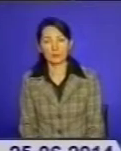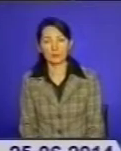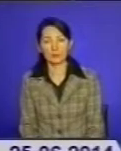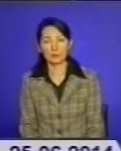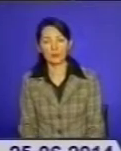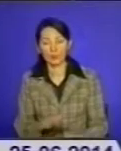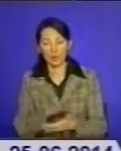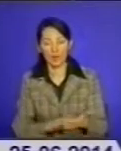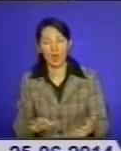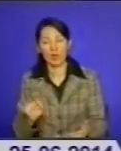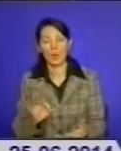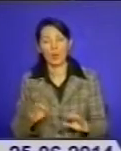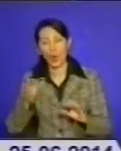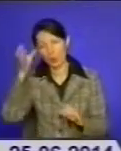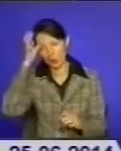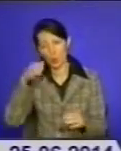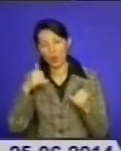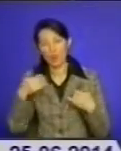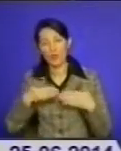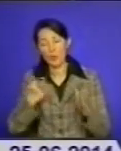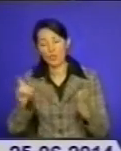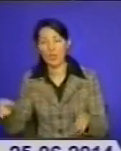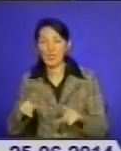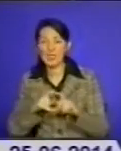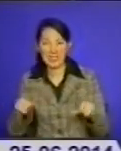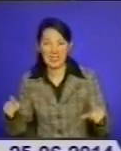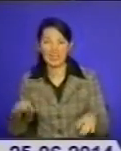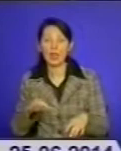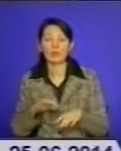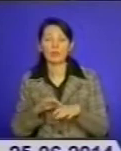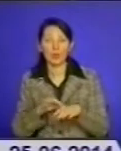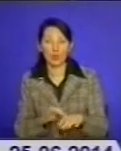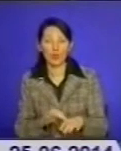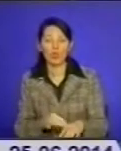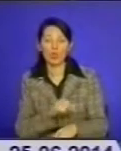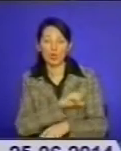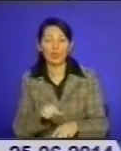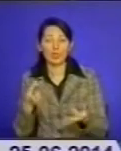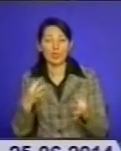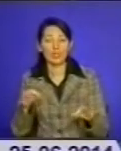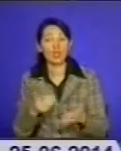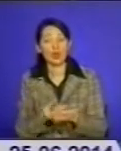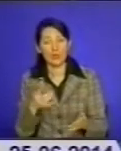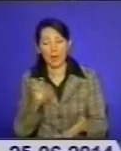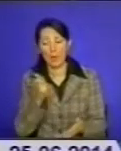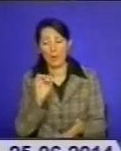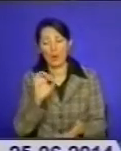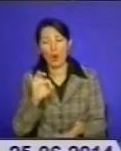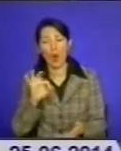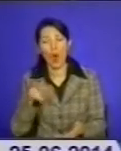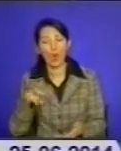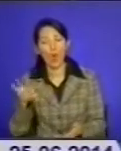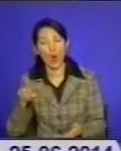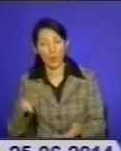І далі про освіту. Сьогодні випускники шкіл проходили зовнішнє незалежне оцінювання з біології. На одному із пунктів тестування,